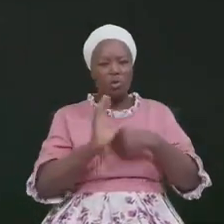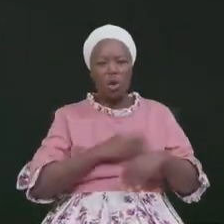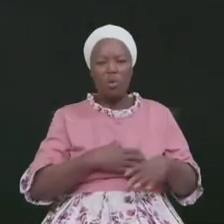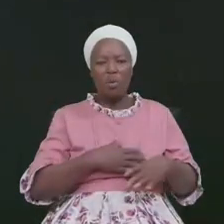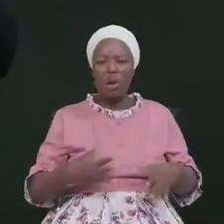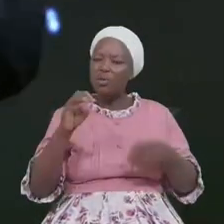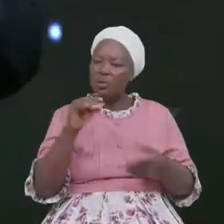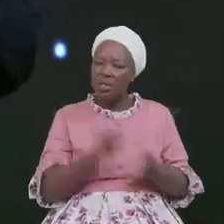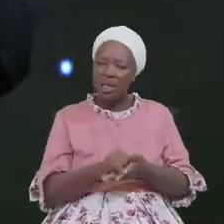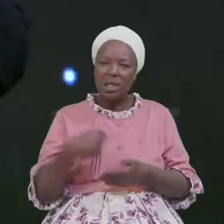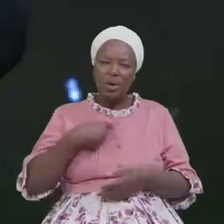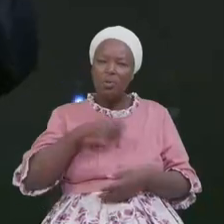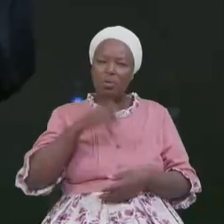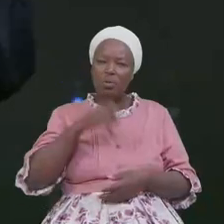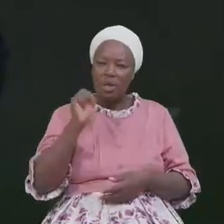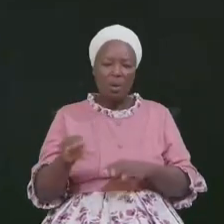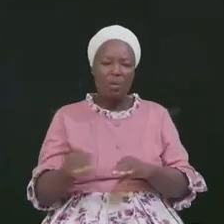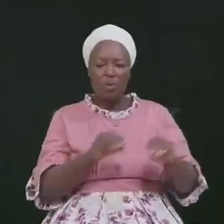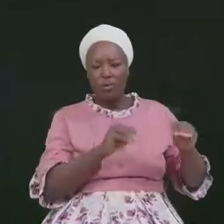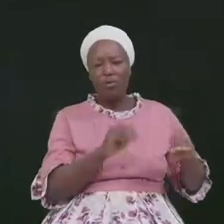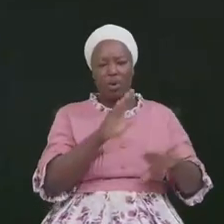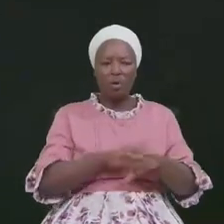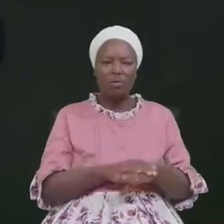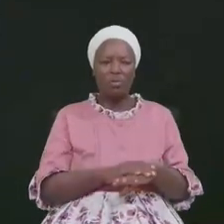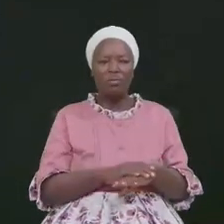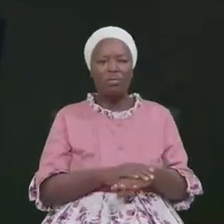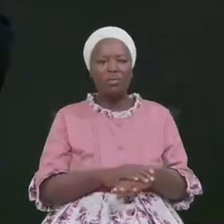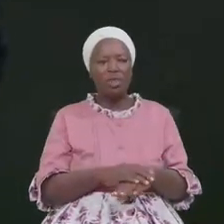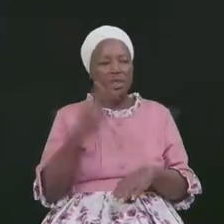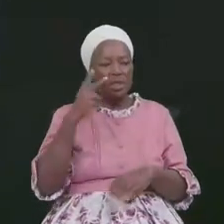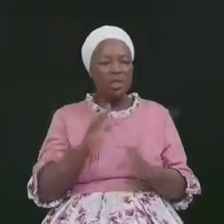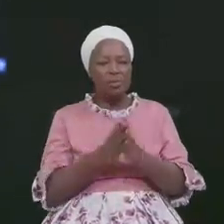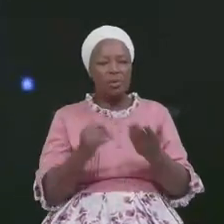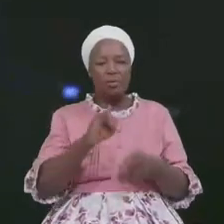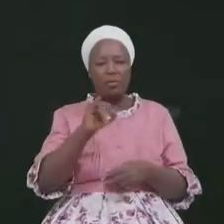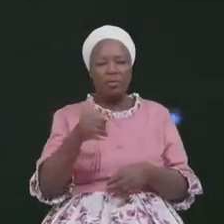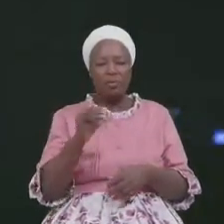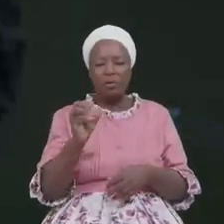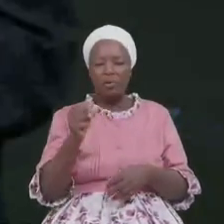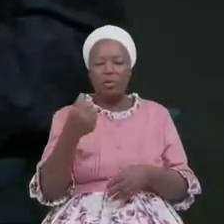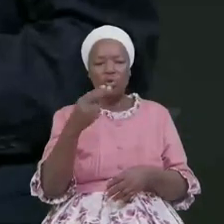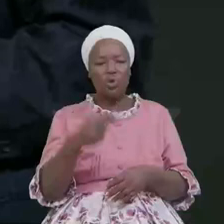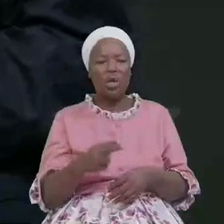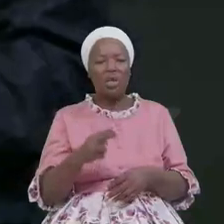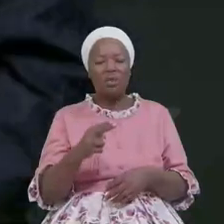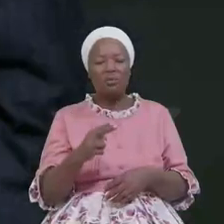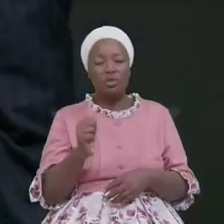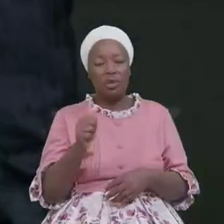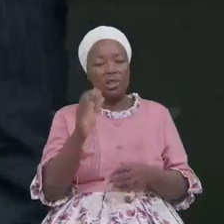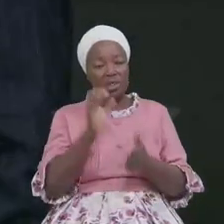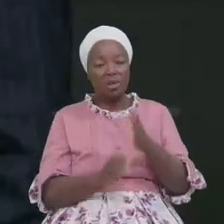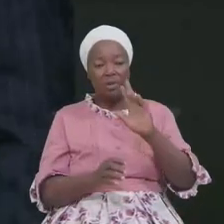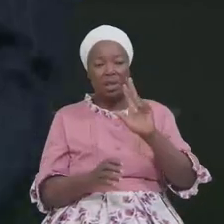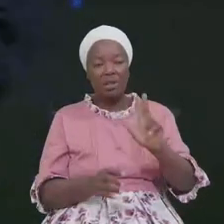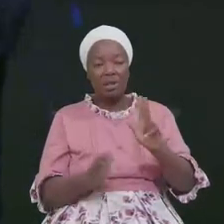puissions aller plus loin. Voyons Josué, avec Josué. Josué chapitre 3,